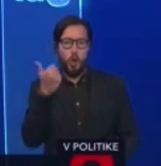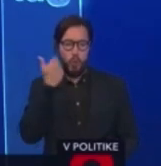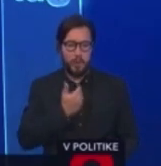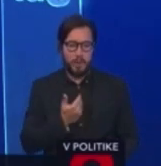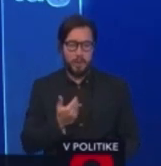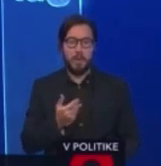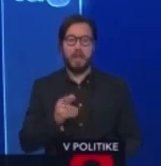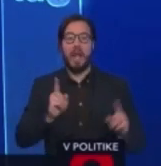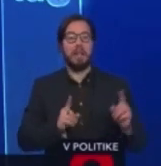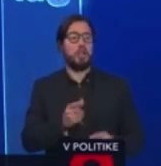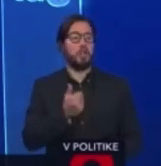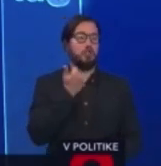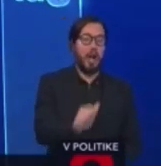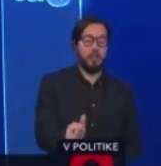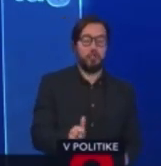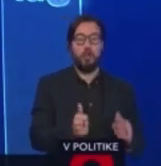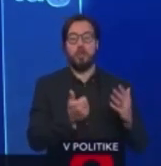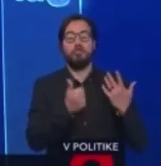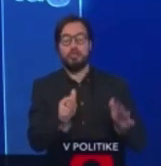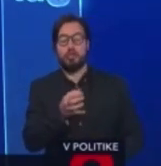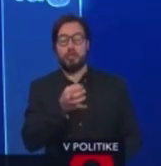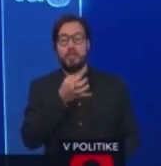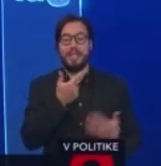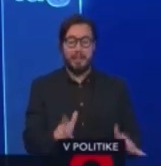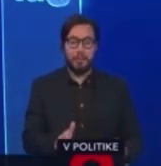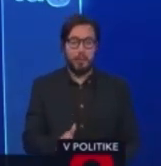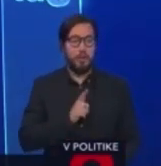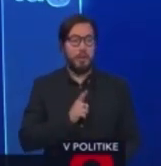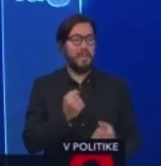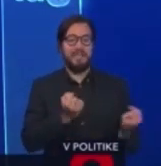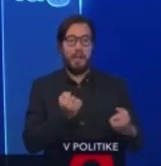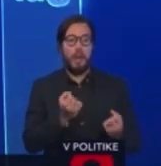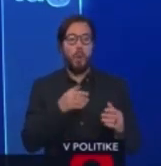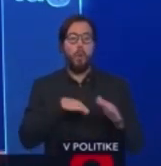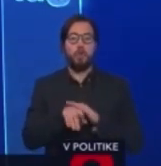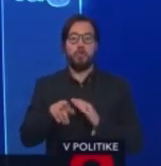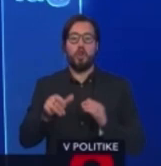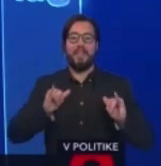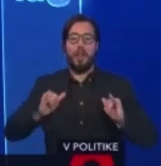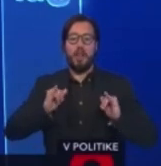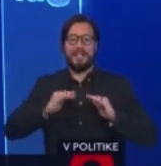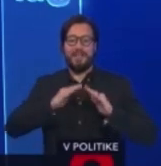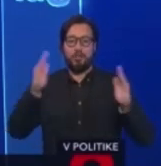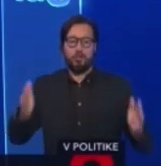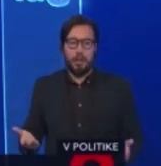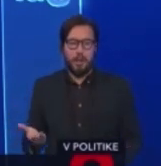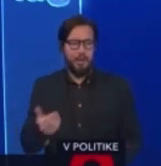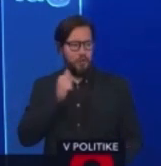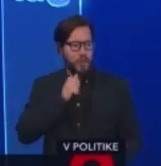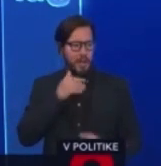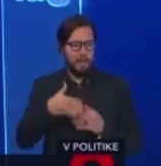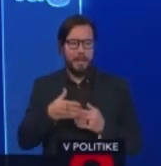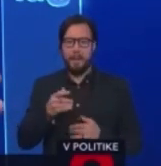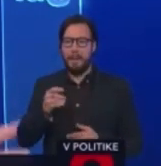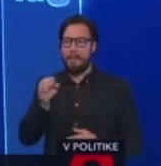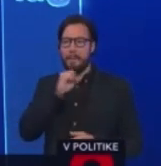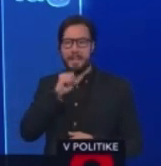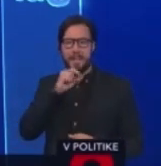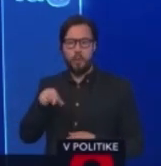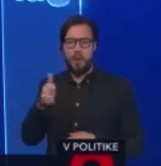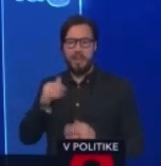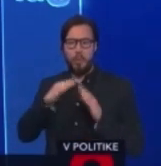už niekde 600 700 nezvládajú to potom ich koncentrujú po kadejakých telocvičniach včera takisto eh pri Pezinku pri pri